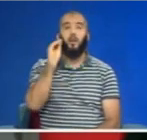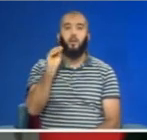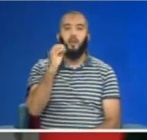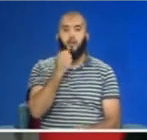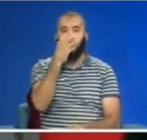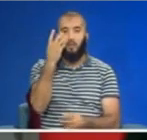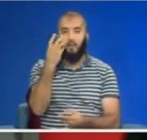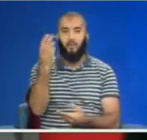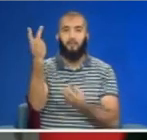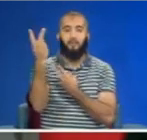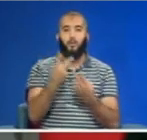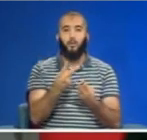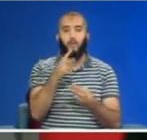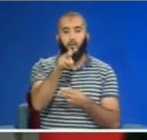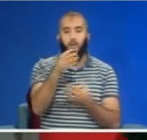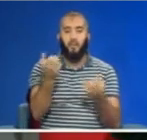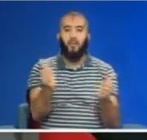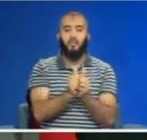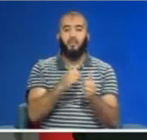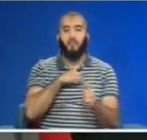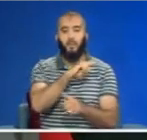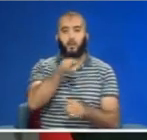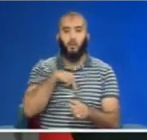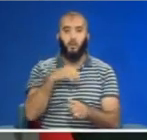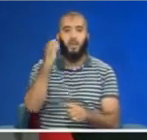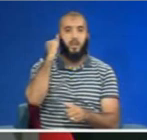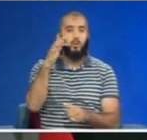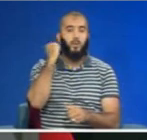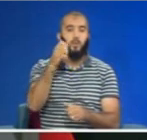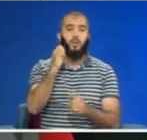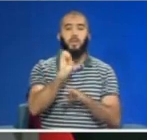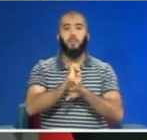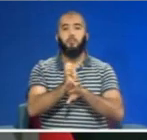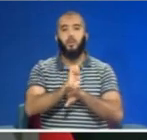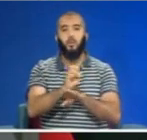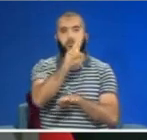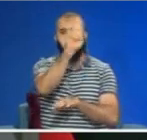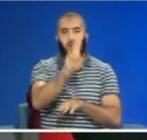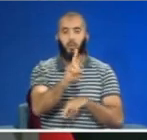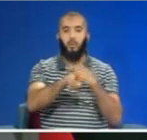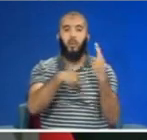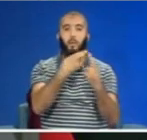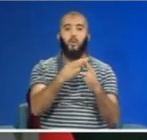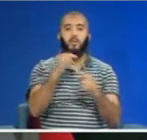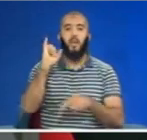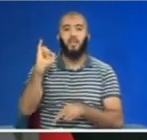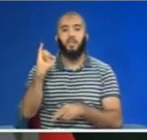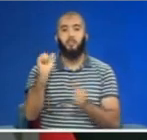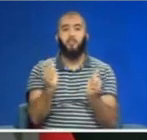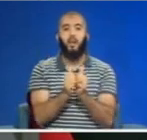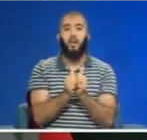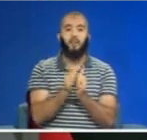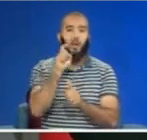الجديدة وضمن هذا العدد الجديد من برنامج الإفتاء اليومي هلا سألوا، الذي يأتيكم على المباشر ومع صاحبي